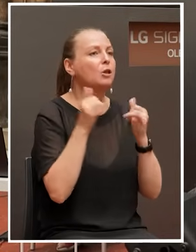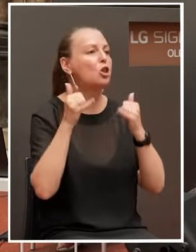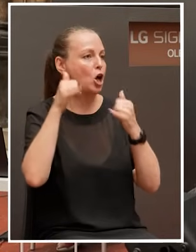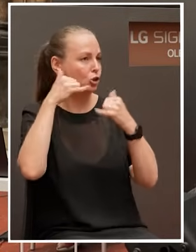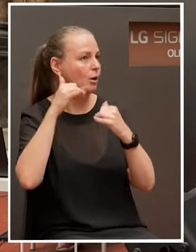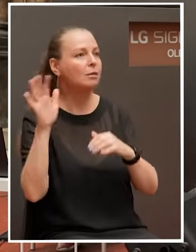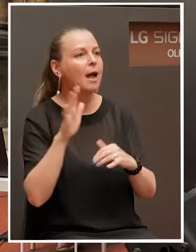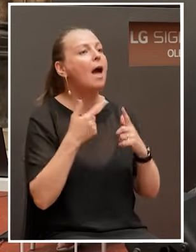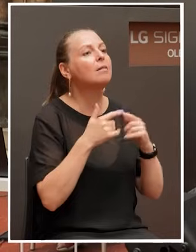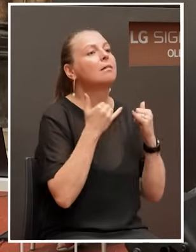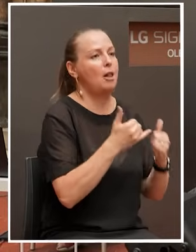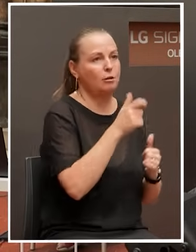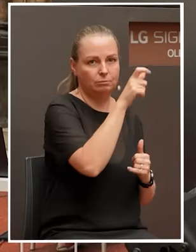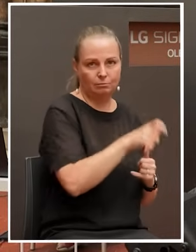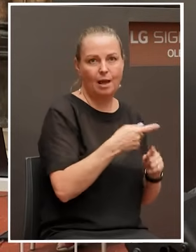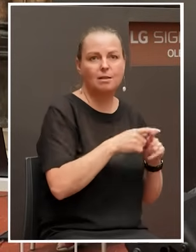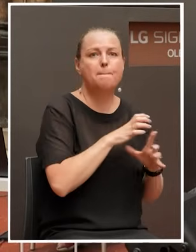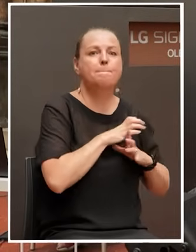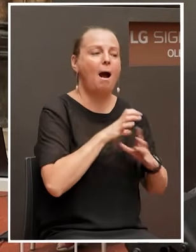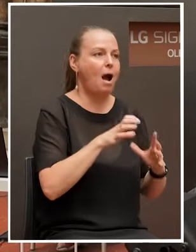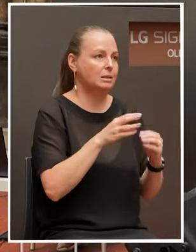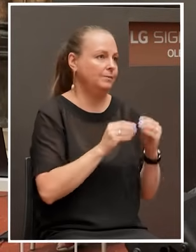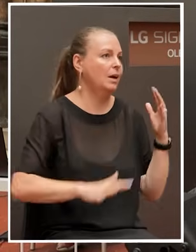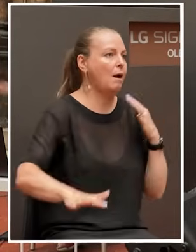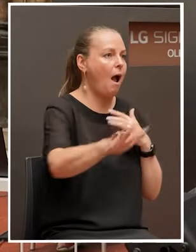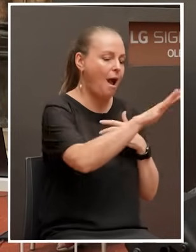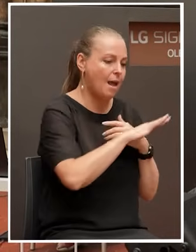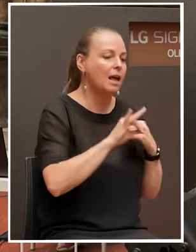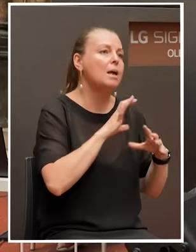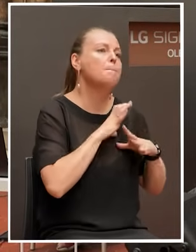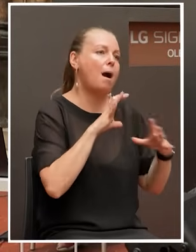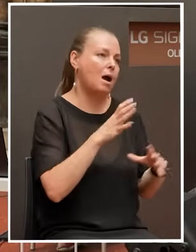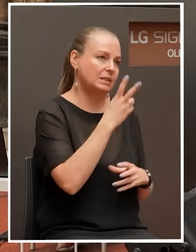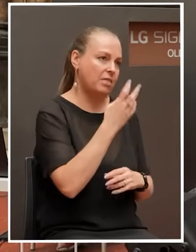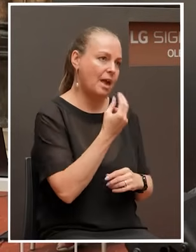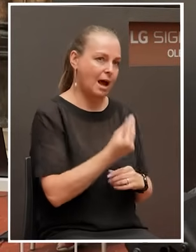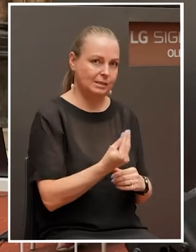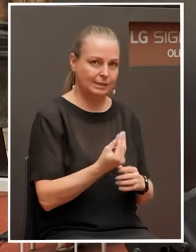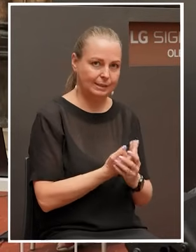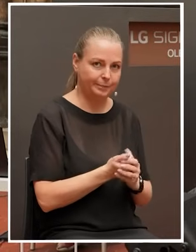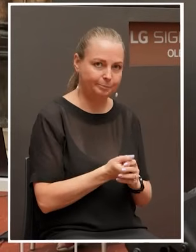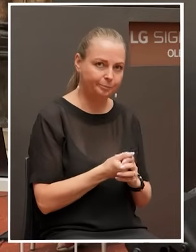хлеб насущный. Это богатство края и богатство нации.